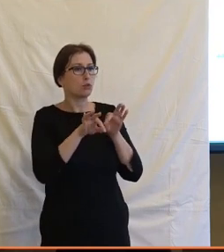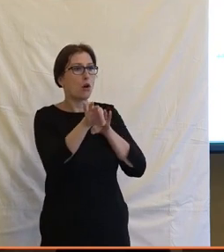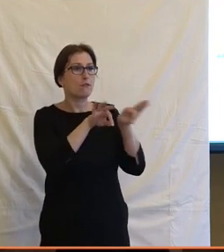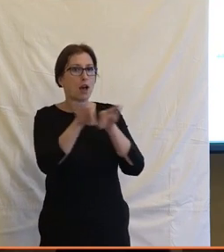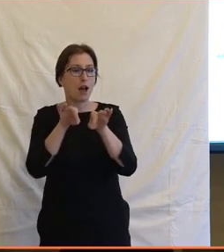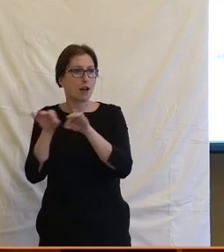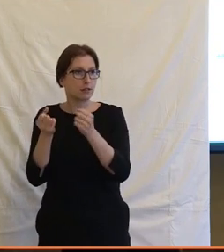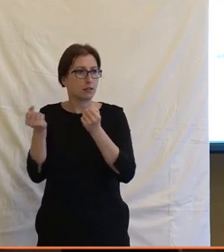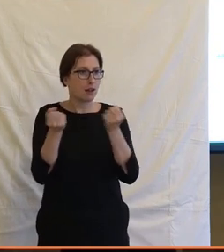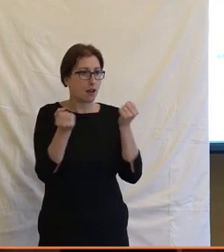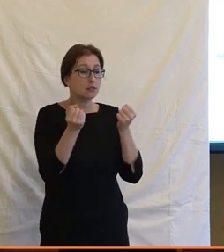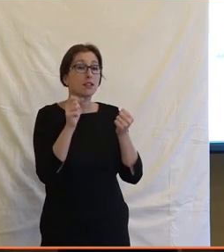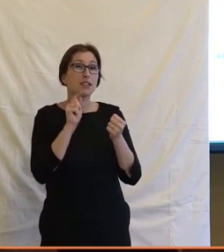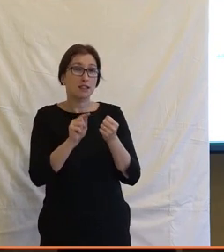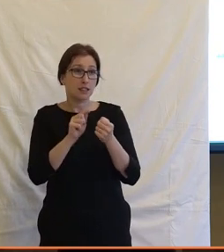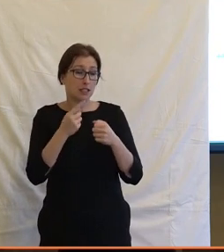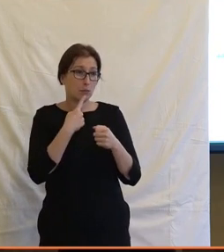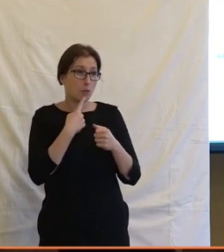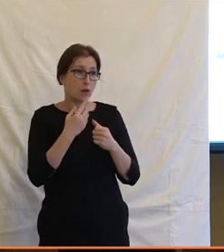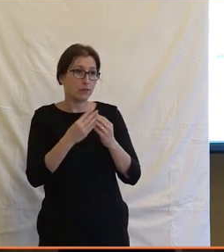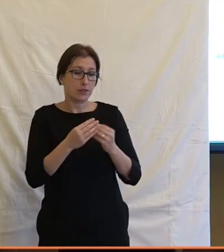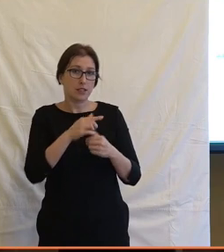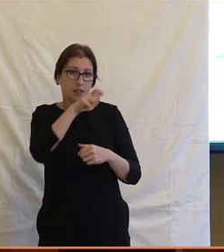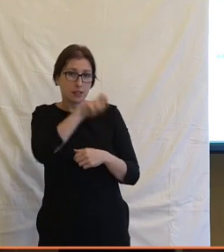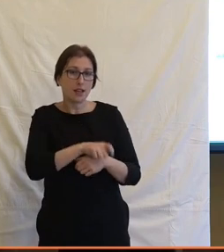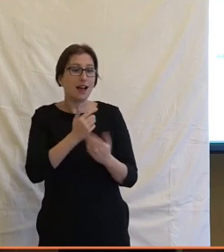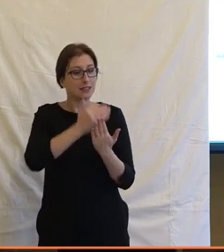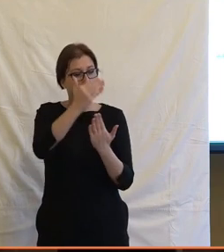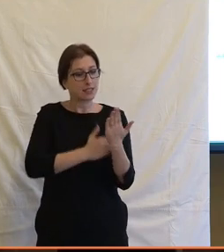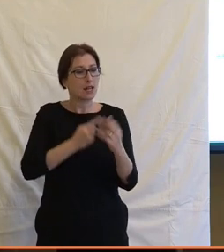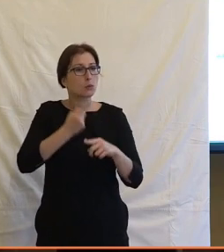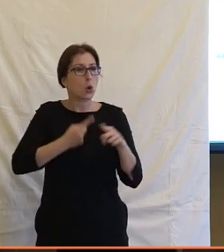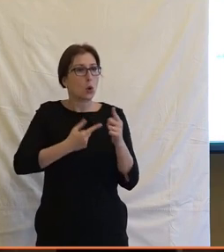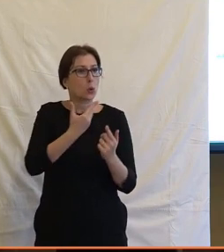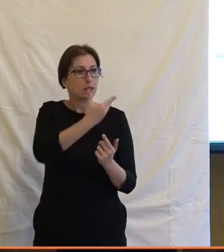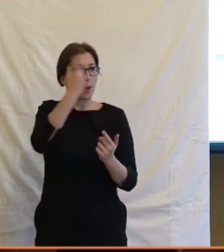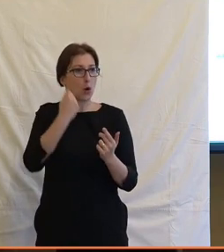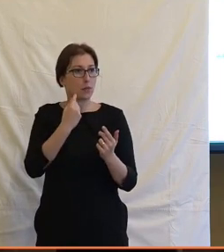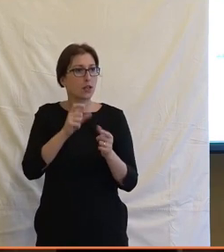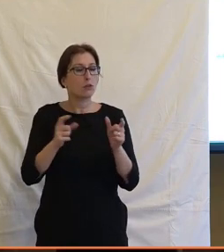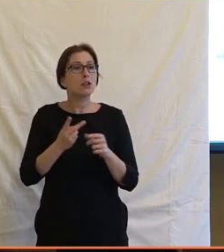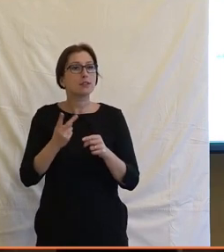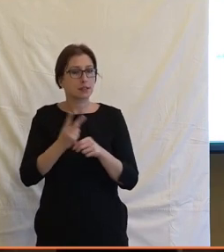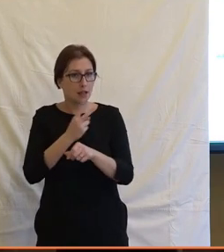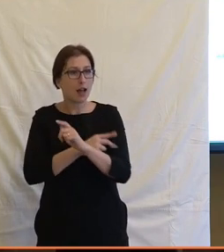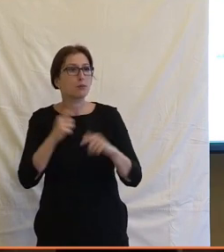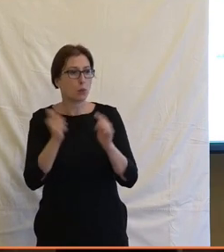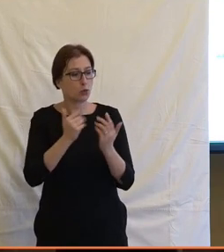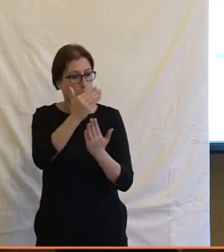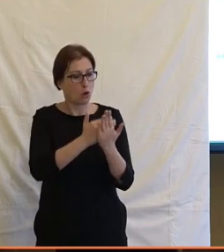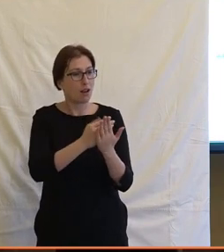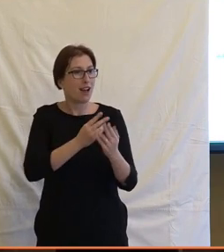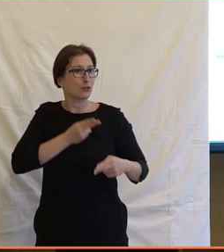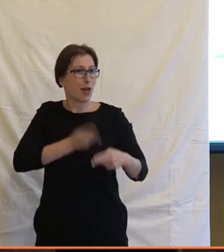v rámci toho, řekněme, toho seznamu těch asistivních technologií, které stát podporuje. Nakolik s